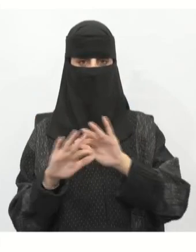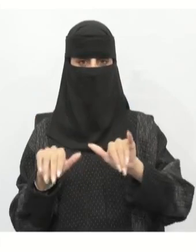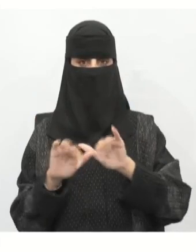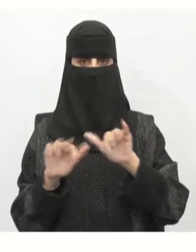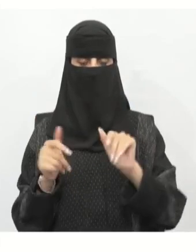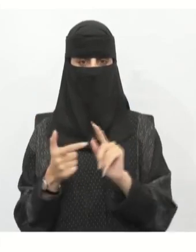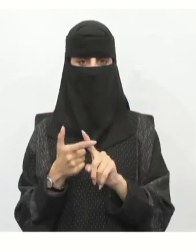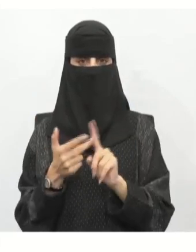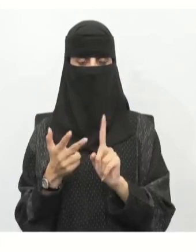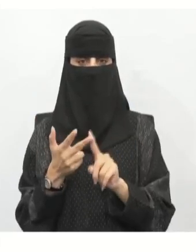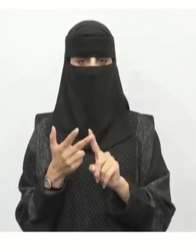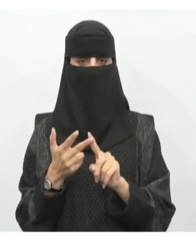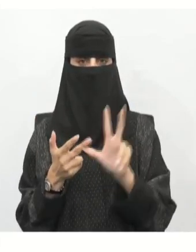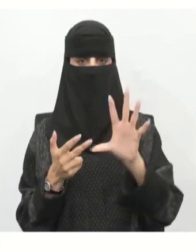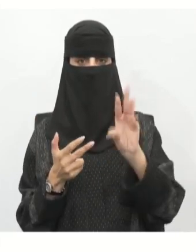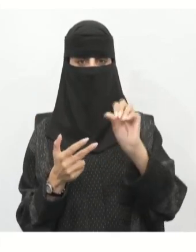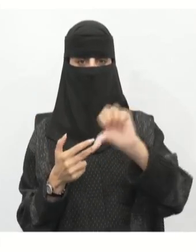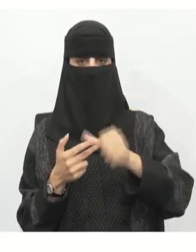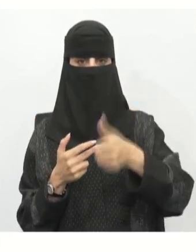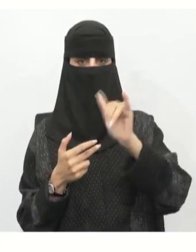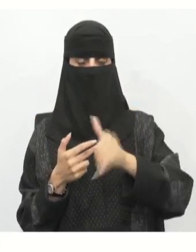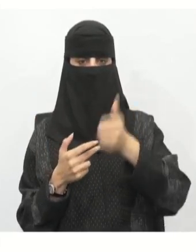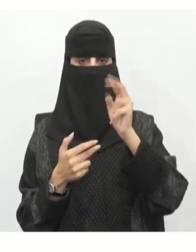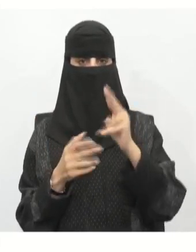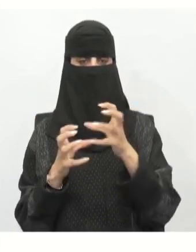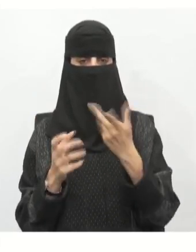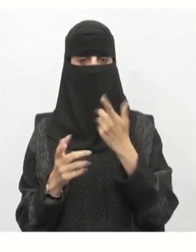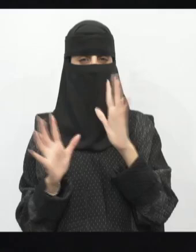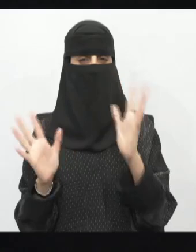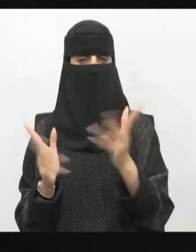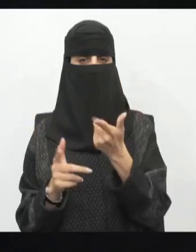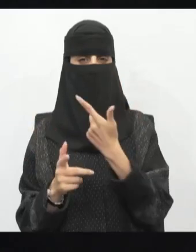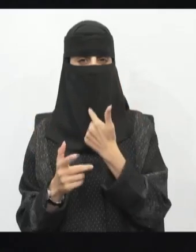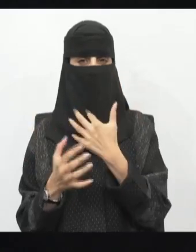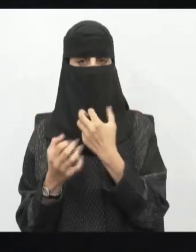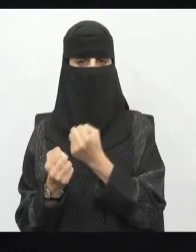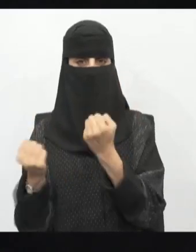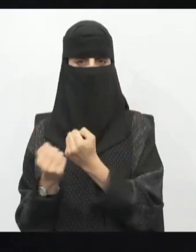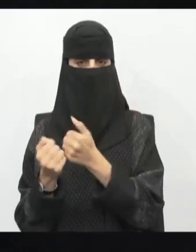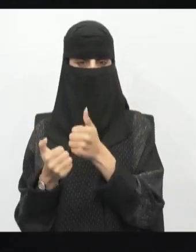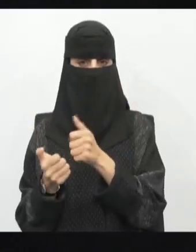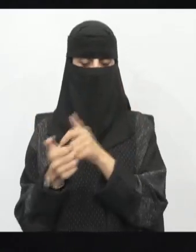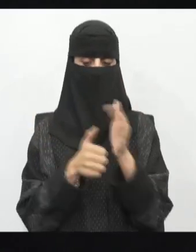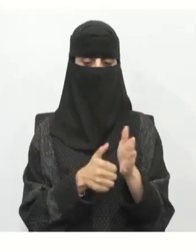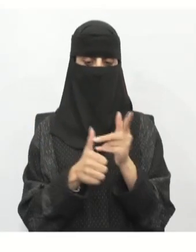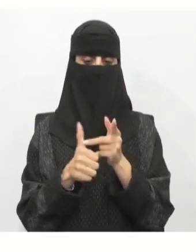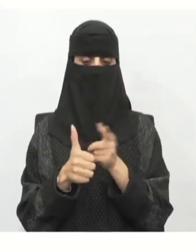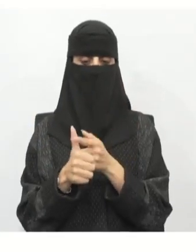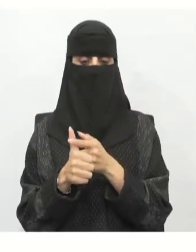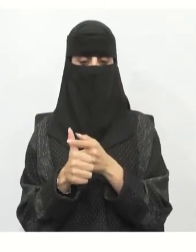السباحه الكلمه الثالثه الهوايات نبدا بالفقره الاولى